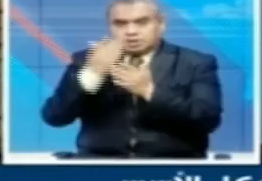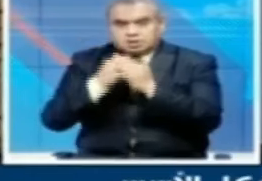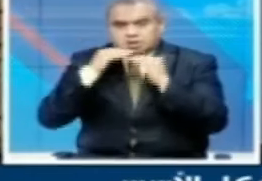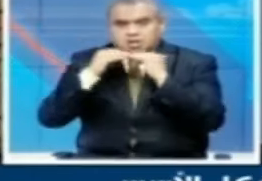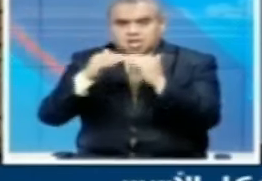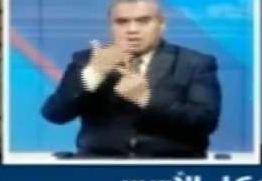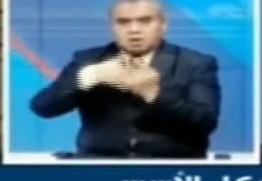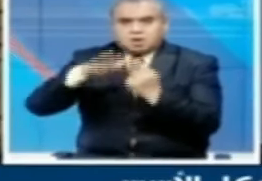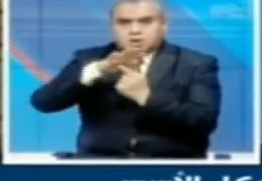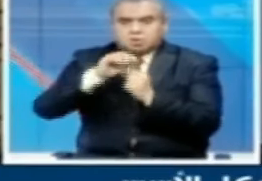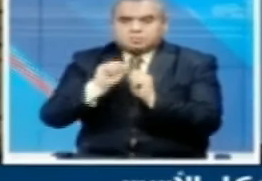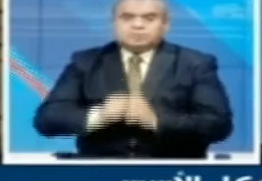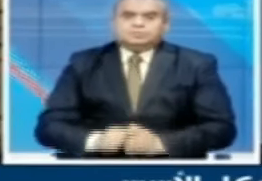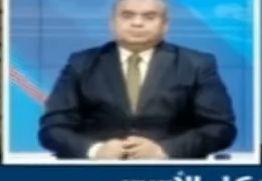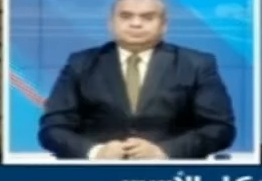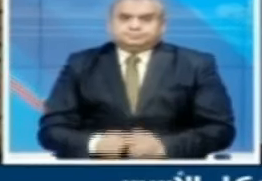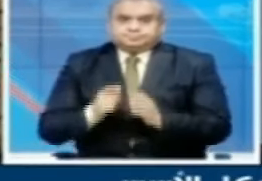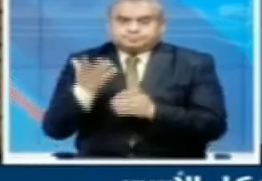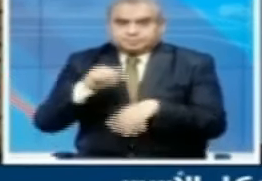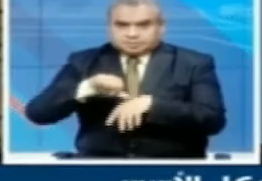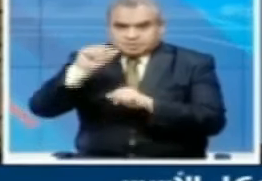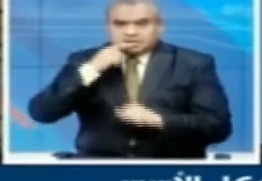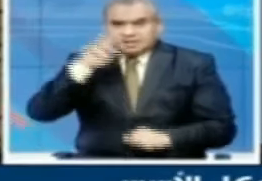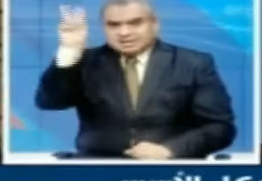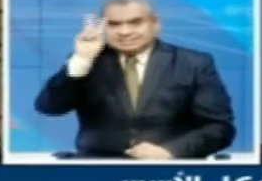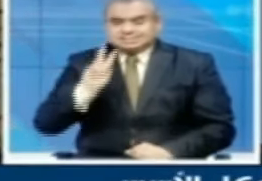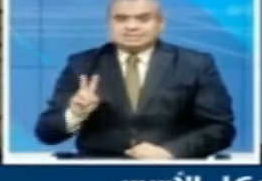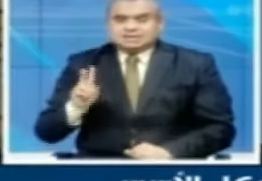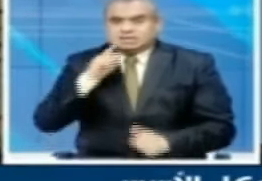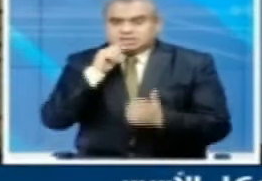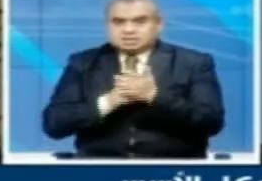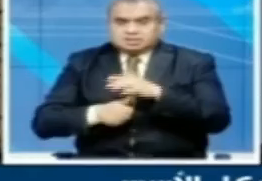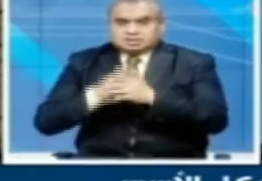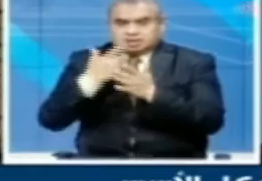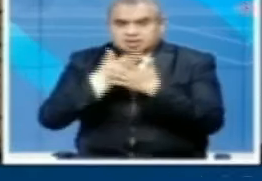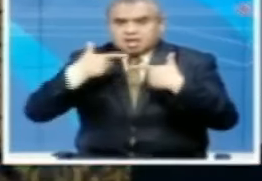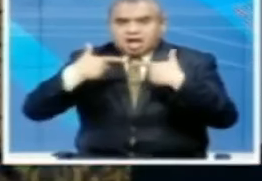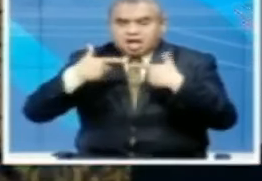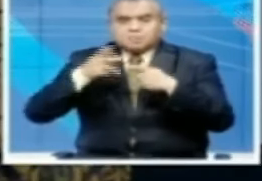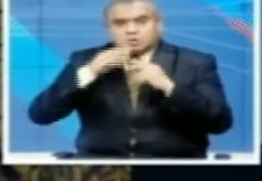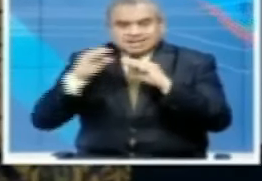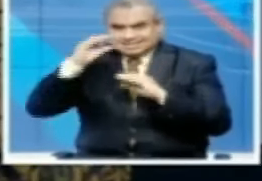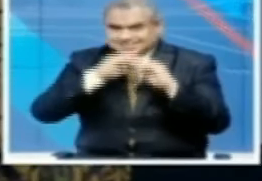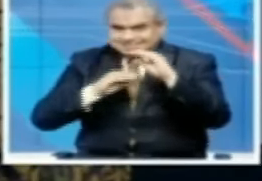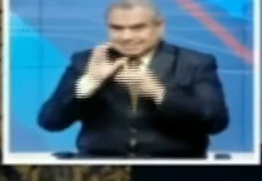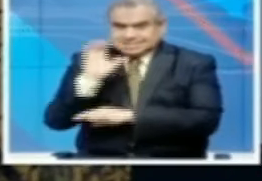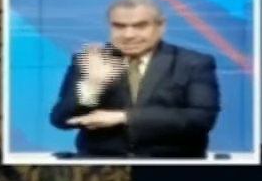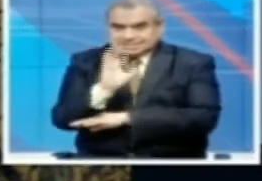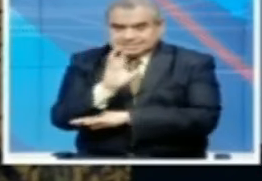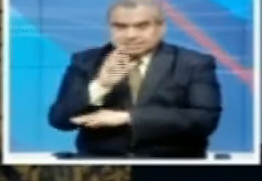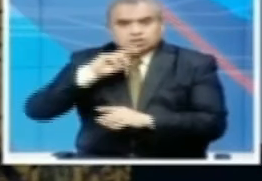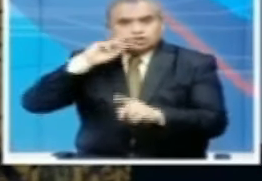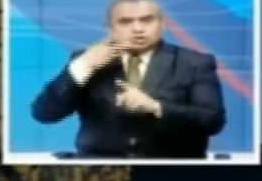القومي. إن سيناء التي تحررت بالحرب والدبلوماسية ستظل